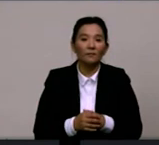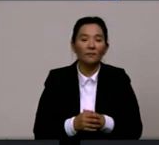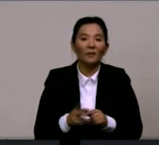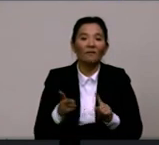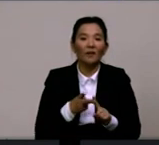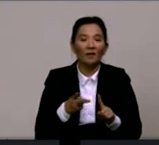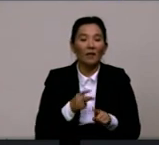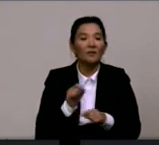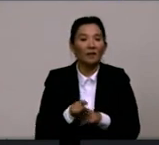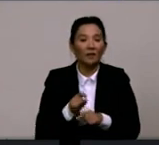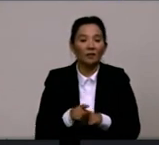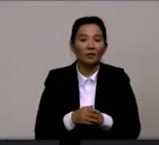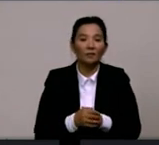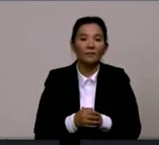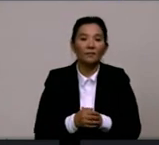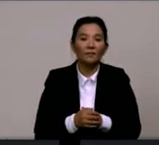Вторая задача.